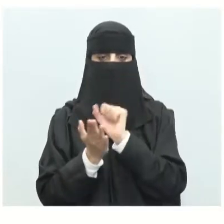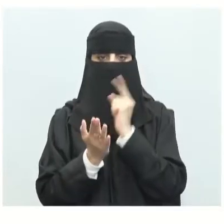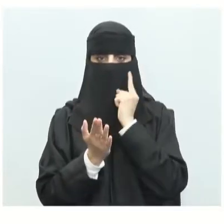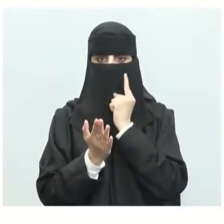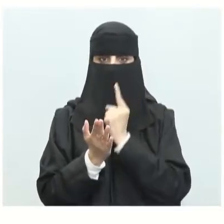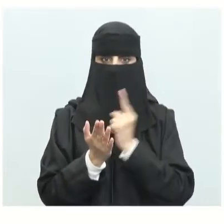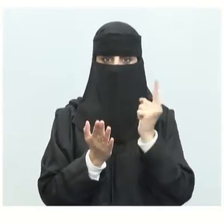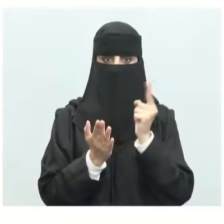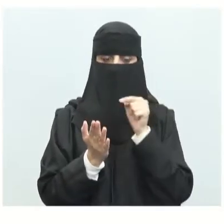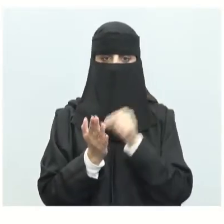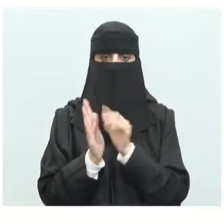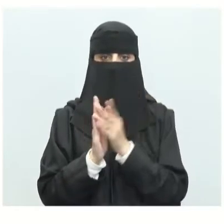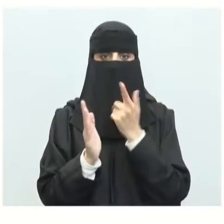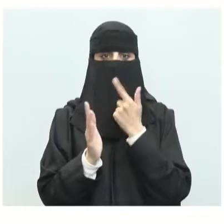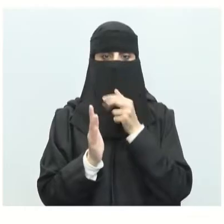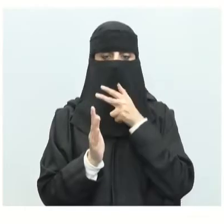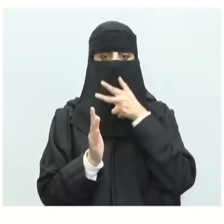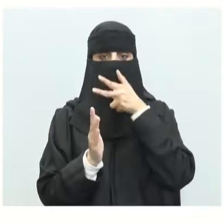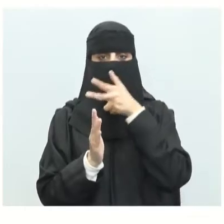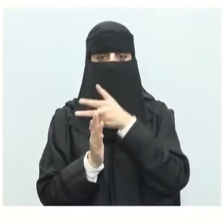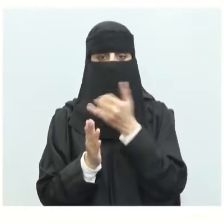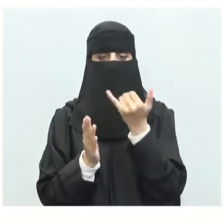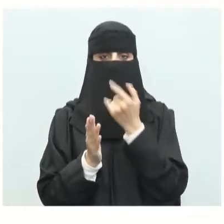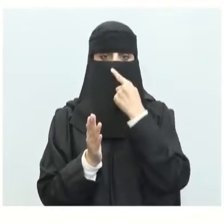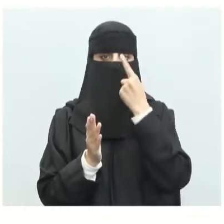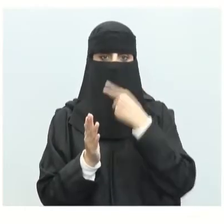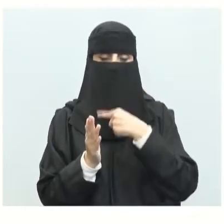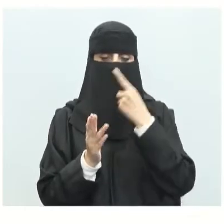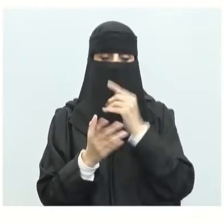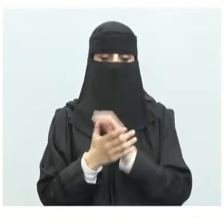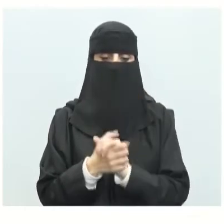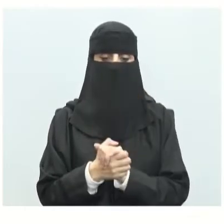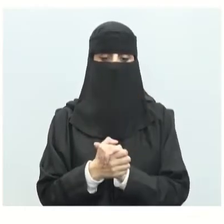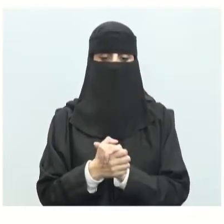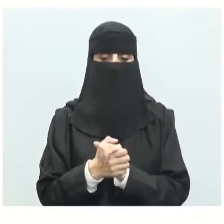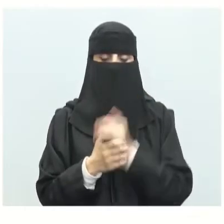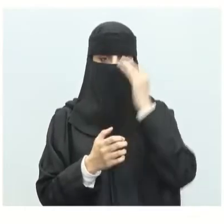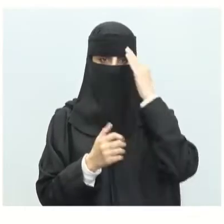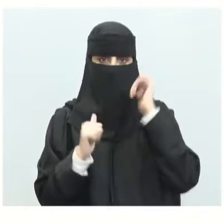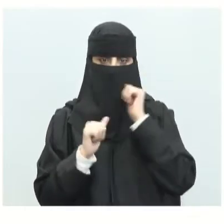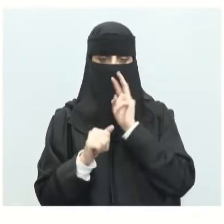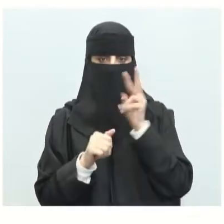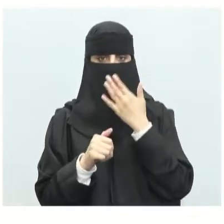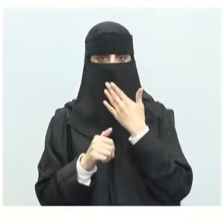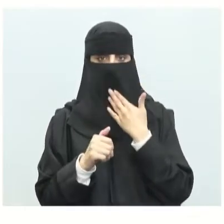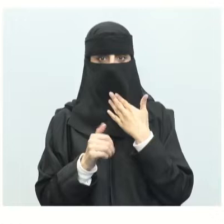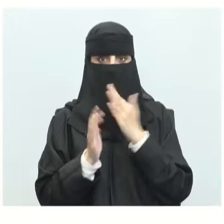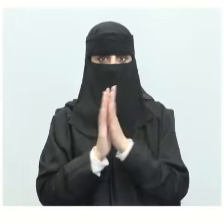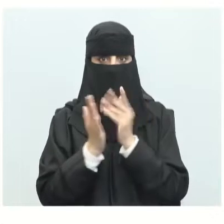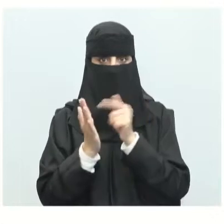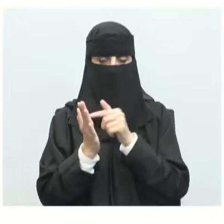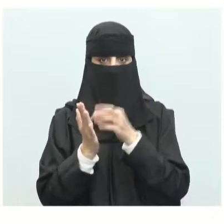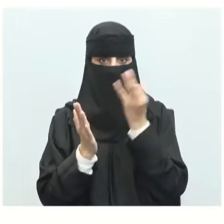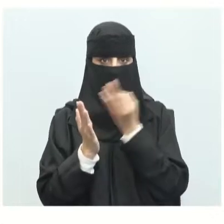فهو يريد ان يحدثكم عن نفسه تعجبت وقلت كتاب